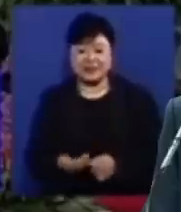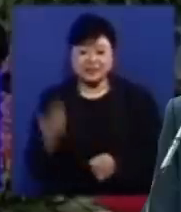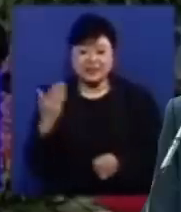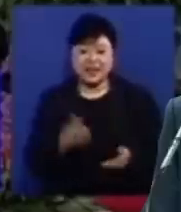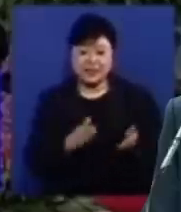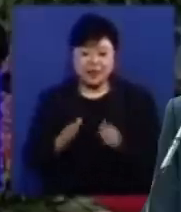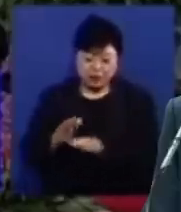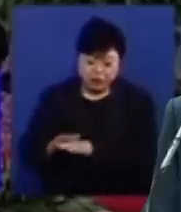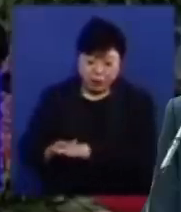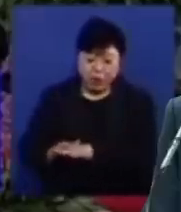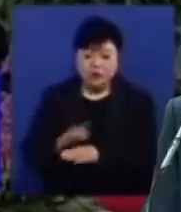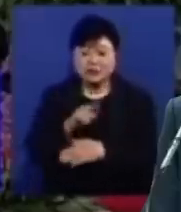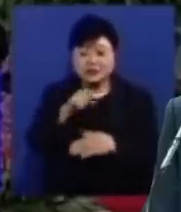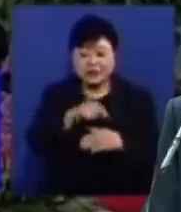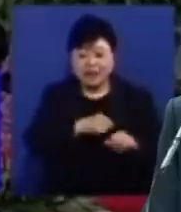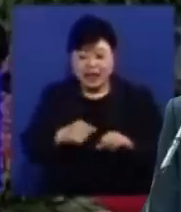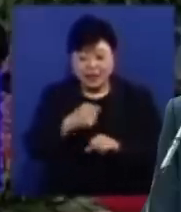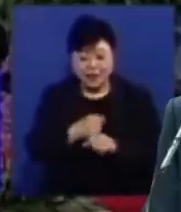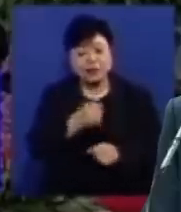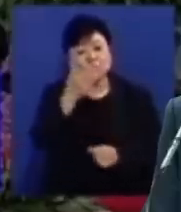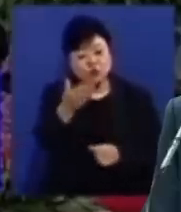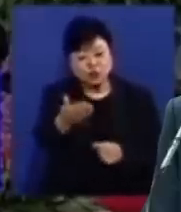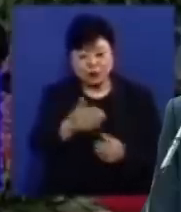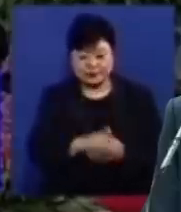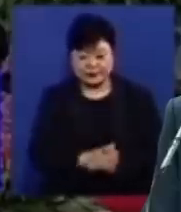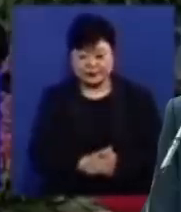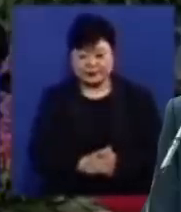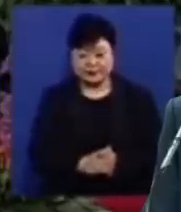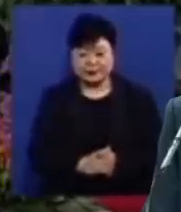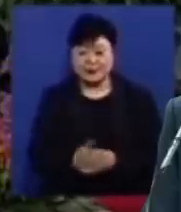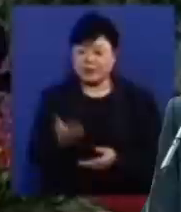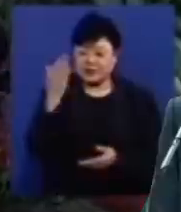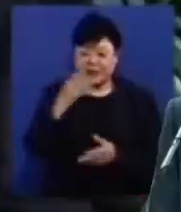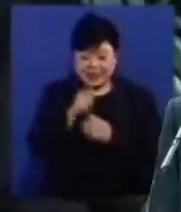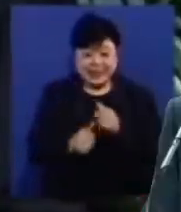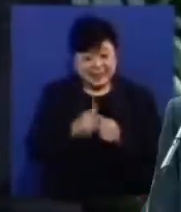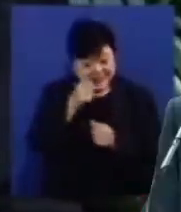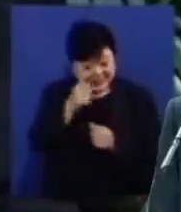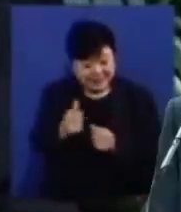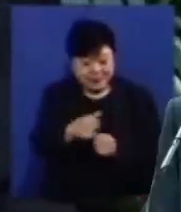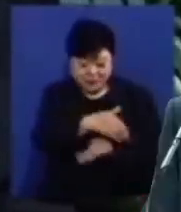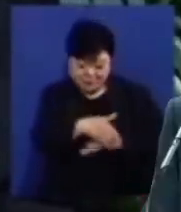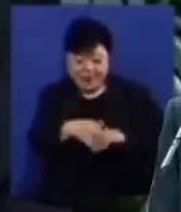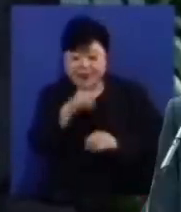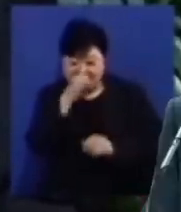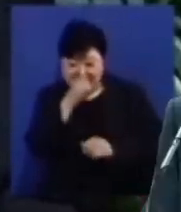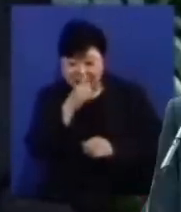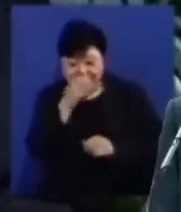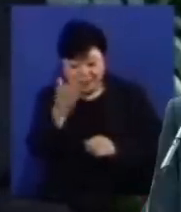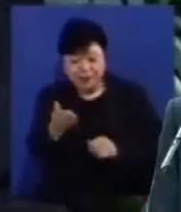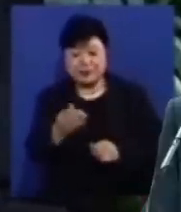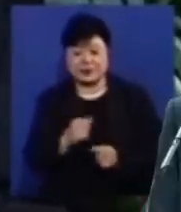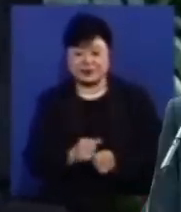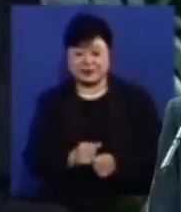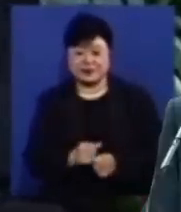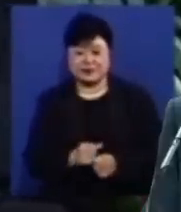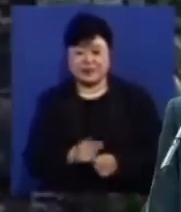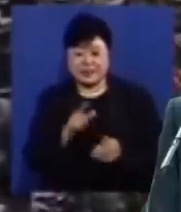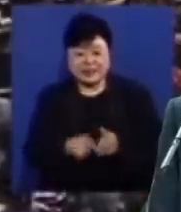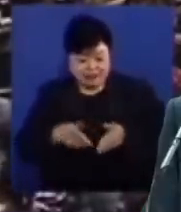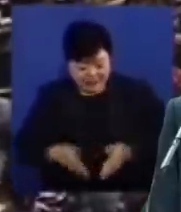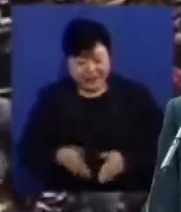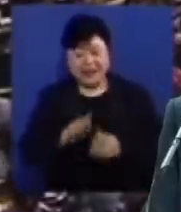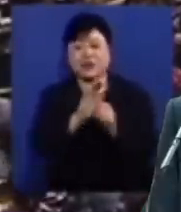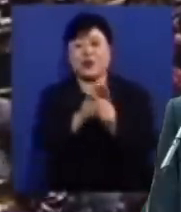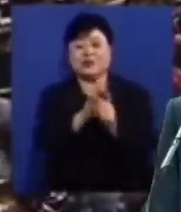예비하사 우리로 그 가운데 행하게 하리 하십니다. 만세 전분에 하나님이 계획하셔서 여러분을 이때 태어나게